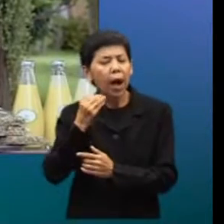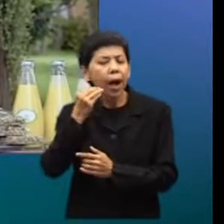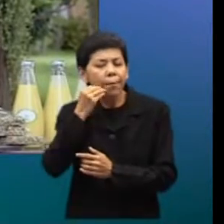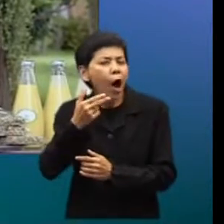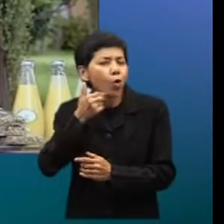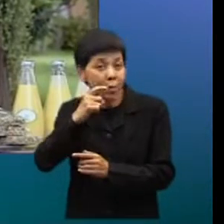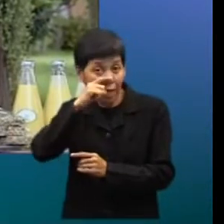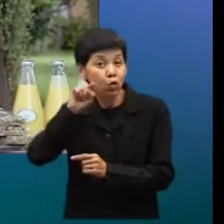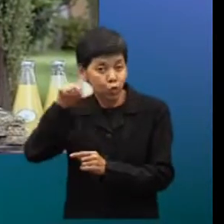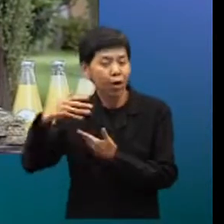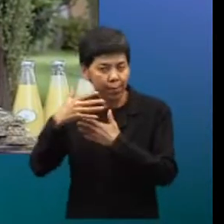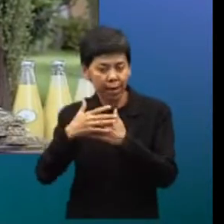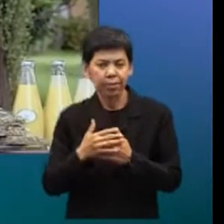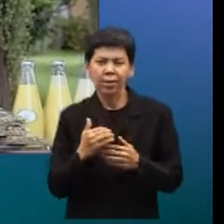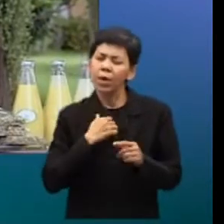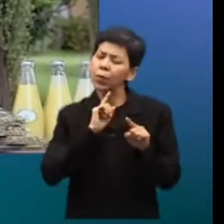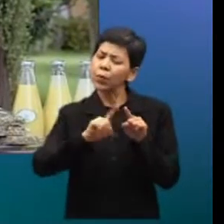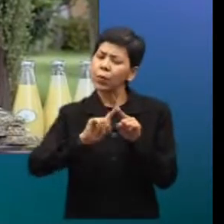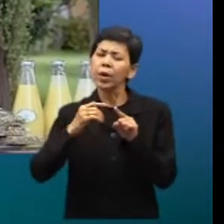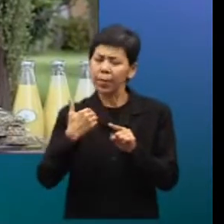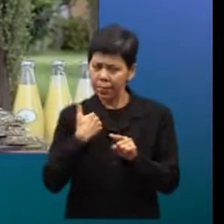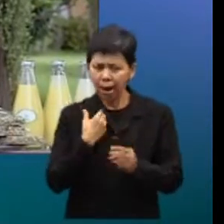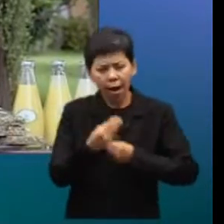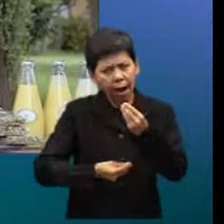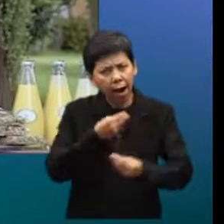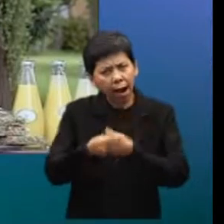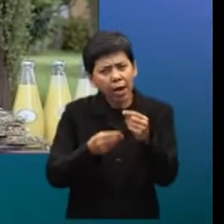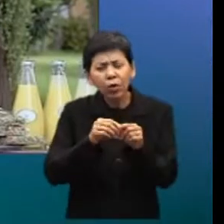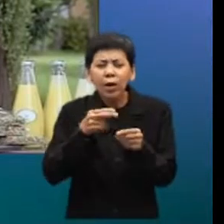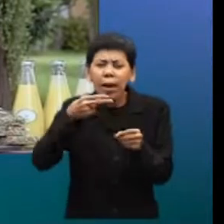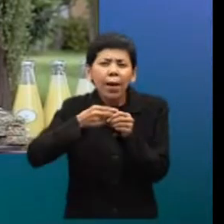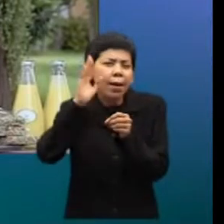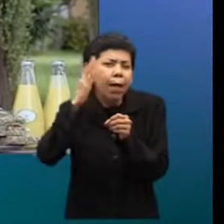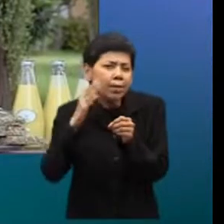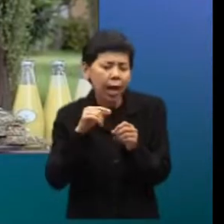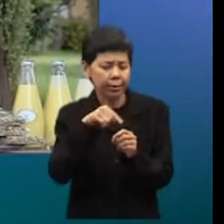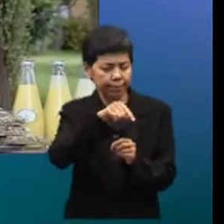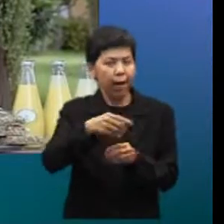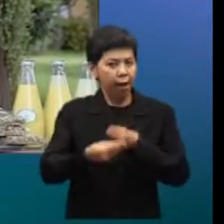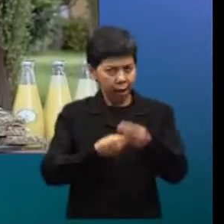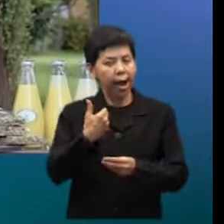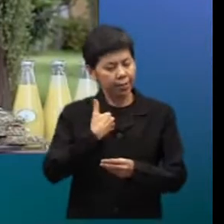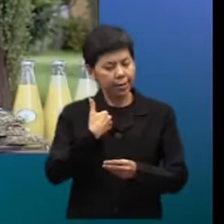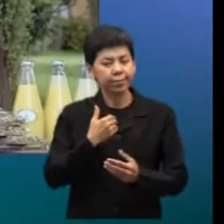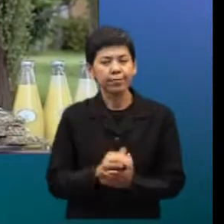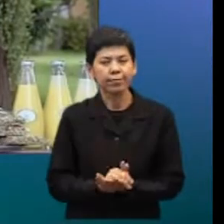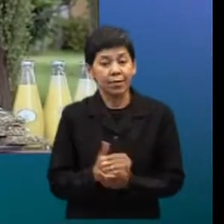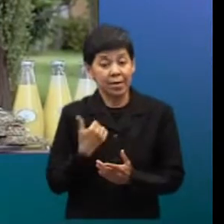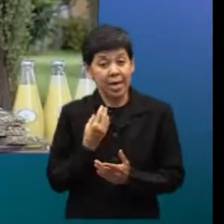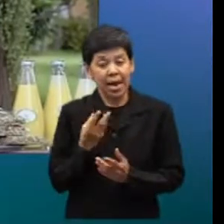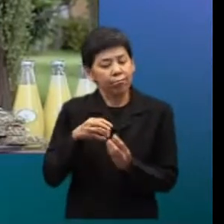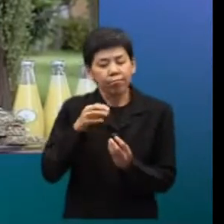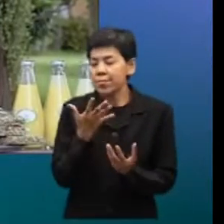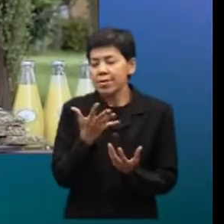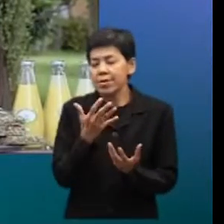มไทยนะคะส่วนขนมตัวอื่นๆนะคะเราก็จะมีวางที่เลมอนฟาร์มทุกสาขาค่ะ